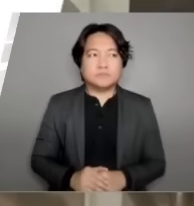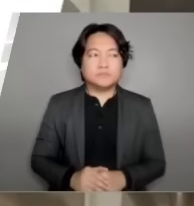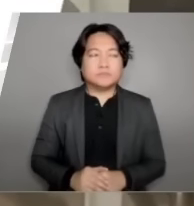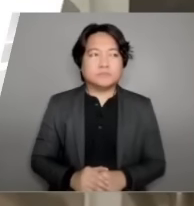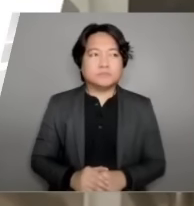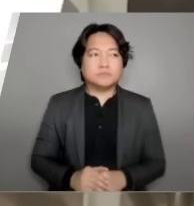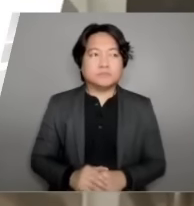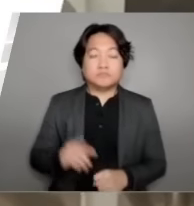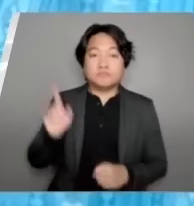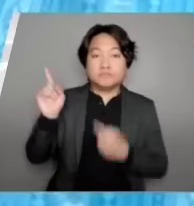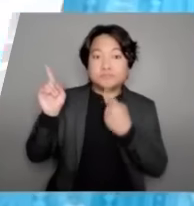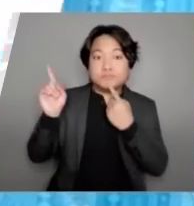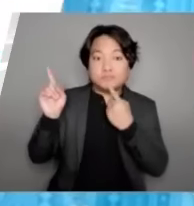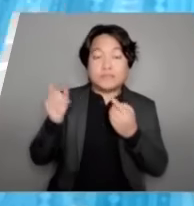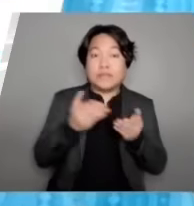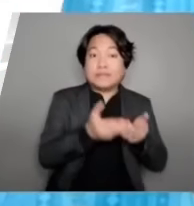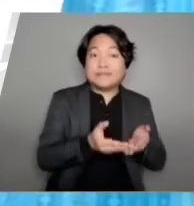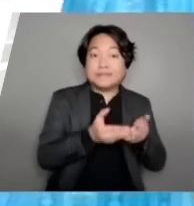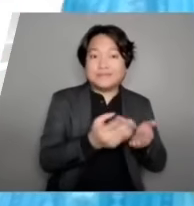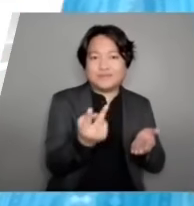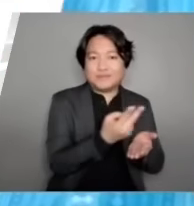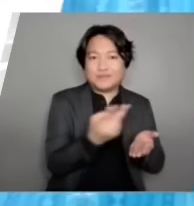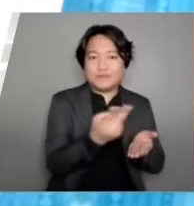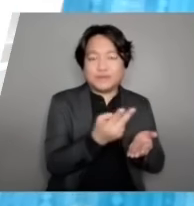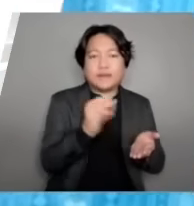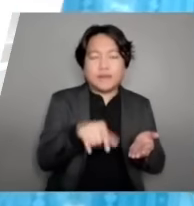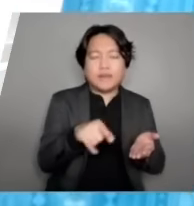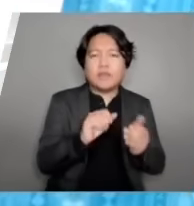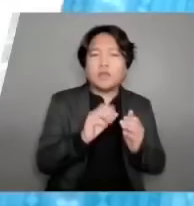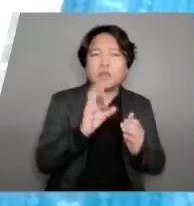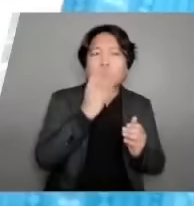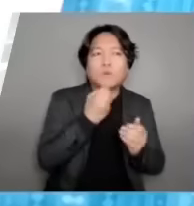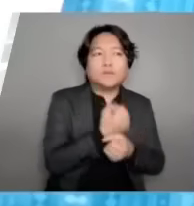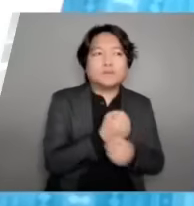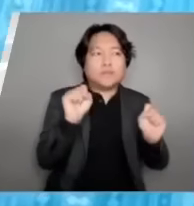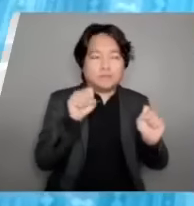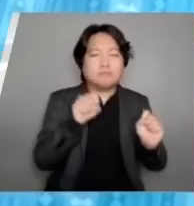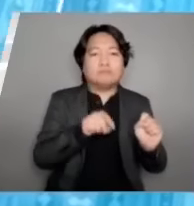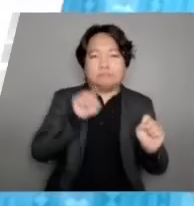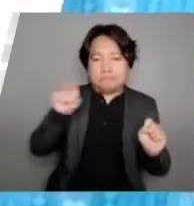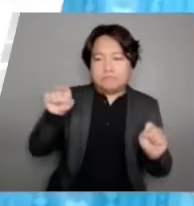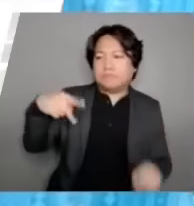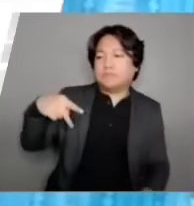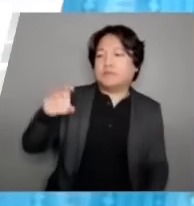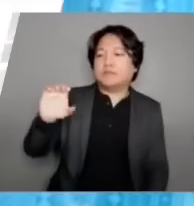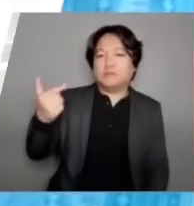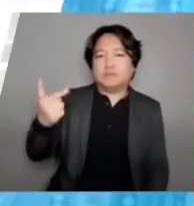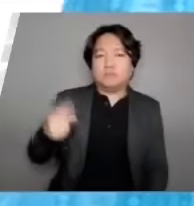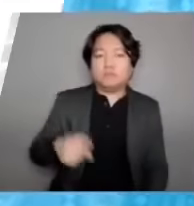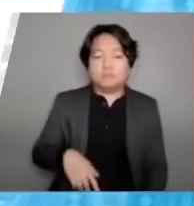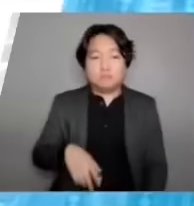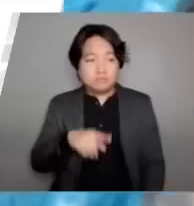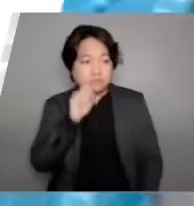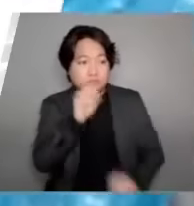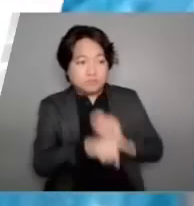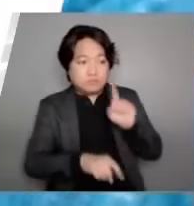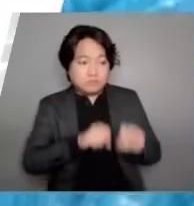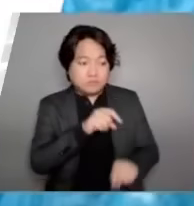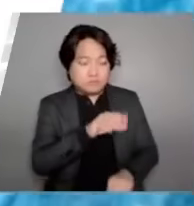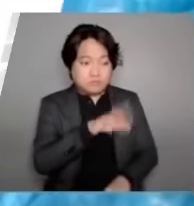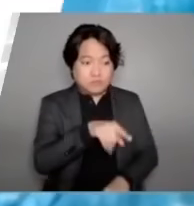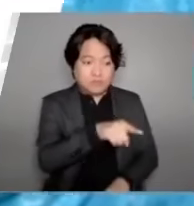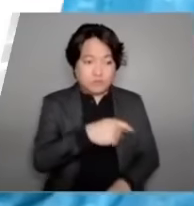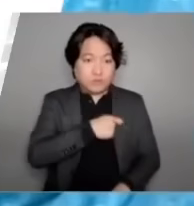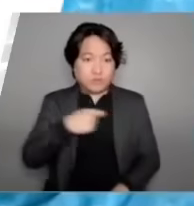doon sa Pilipino Coast Guard. Sila na nag-rescue sa amin. Hindi po yun totoo? Hindi. Gawang-gawa ang nila yun. Ibig sabihin